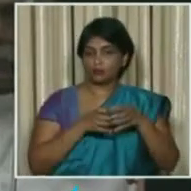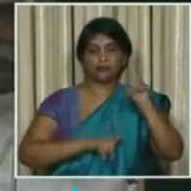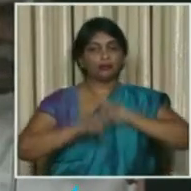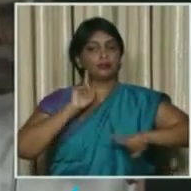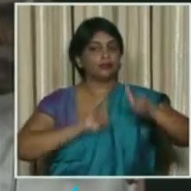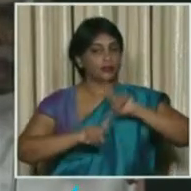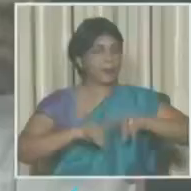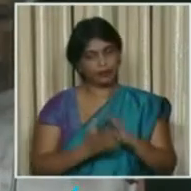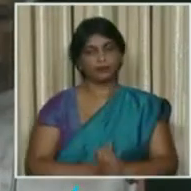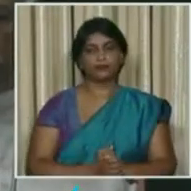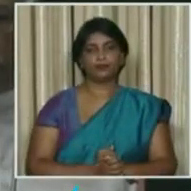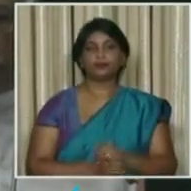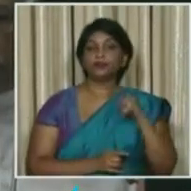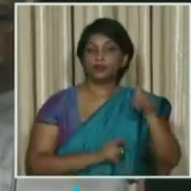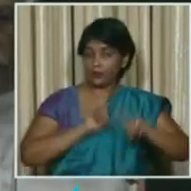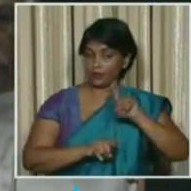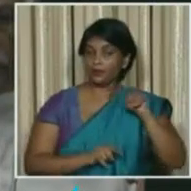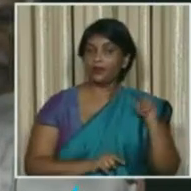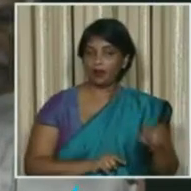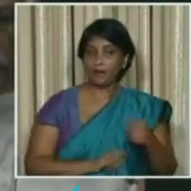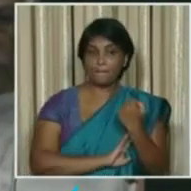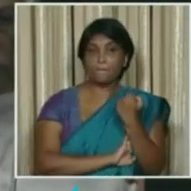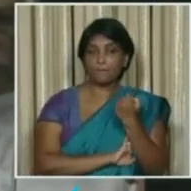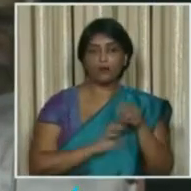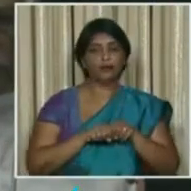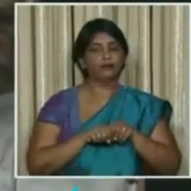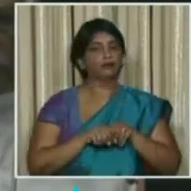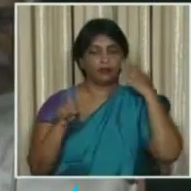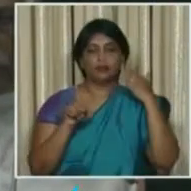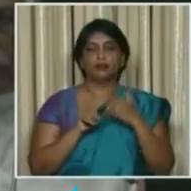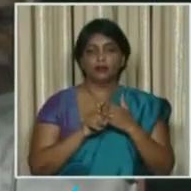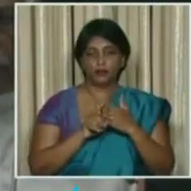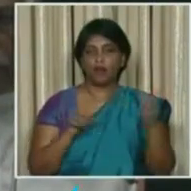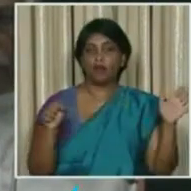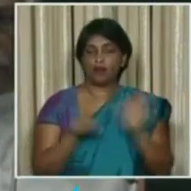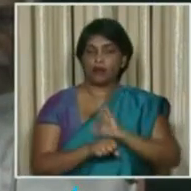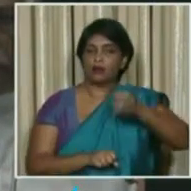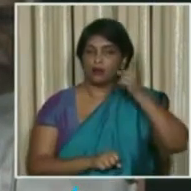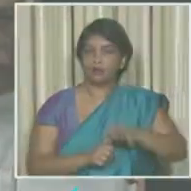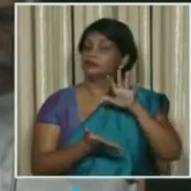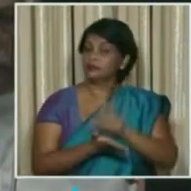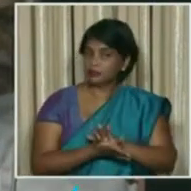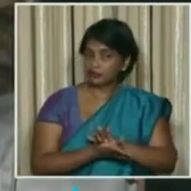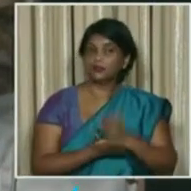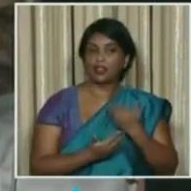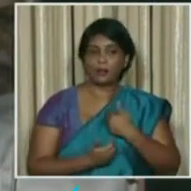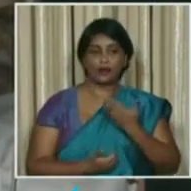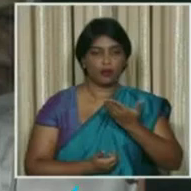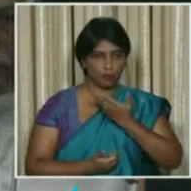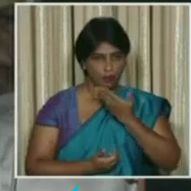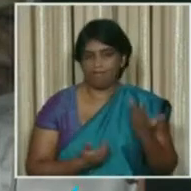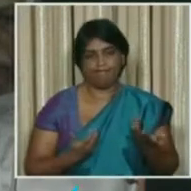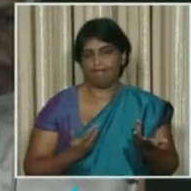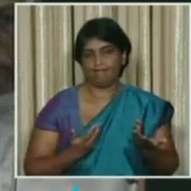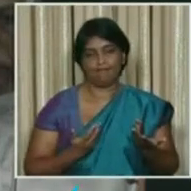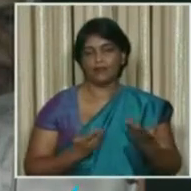සමුළුවක් සංවිධානය කරේ. එම සමුළුවේදී බලය විමධ්‍යගත කිරීම පිළිබඳ පූර්ණ එකඟතාවයට පැමිණීමට අපට පුළුවන්කමක් ලැබුණේ